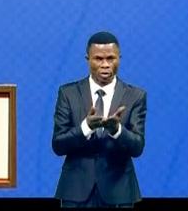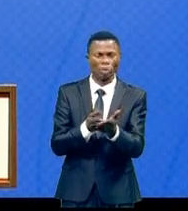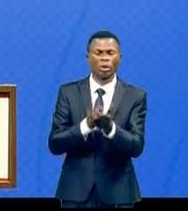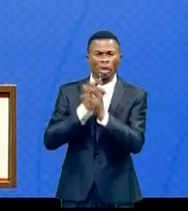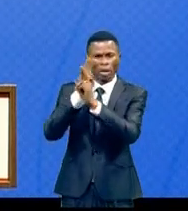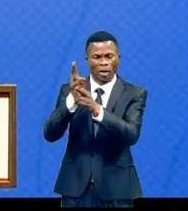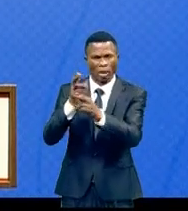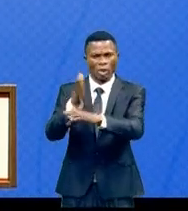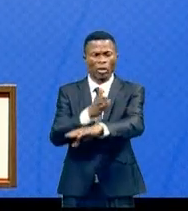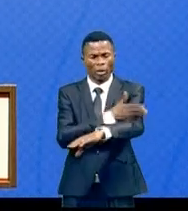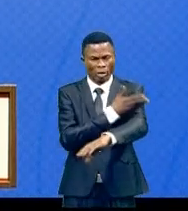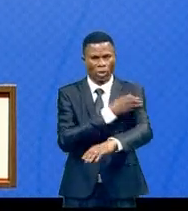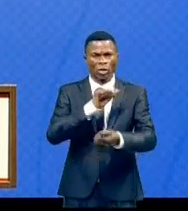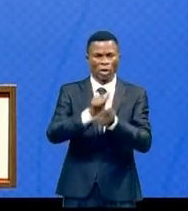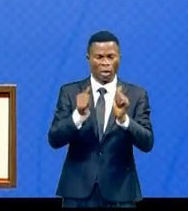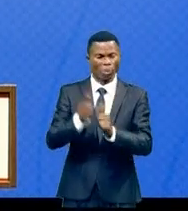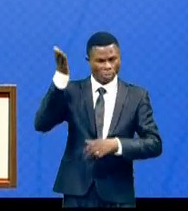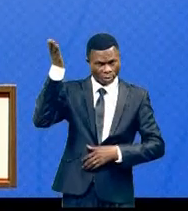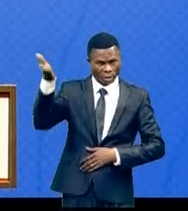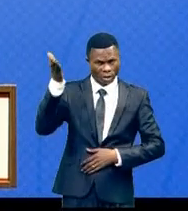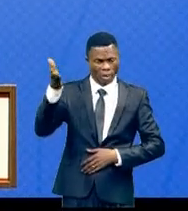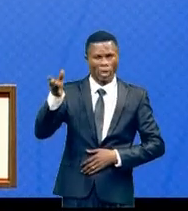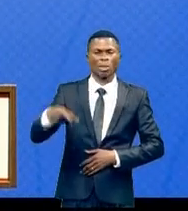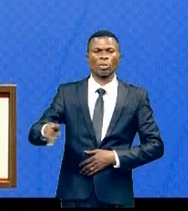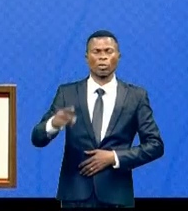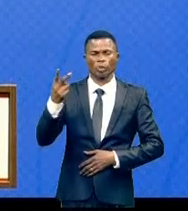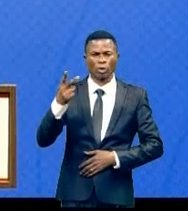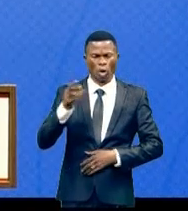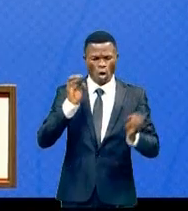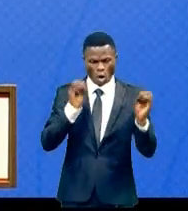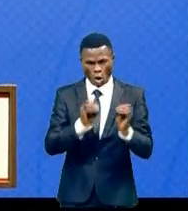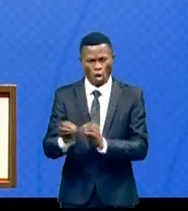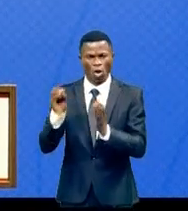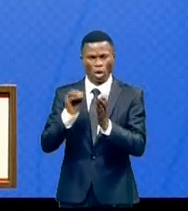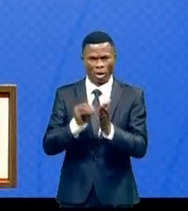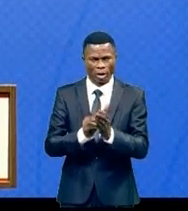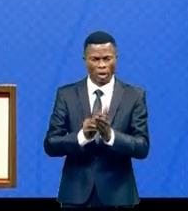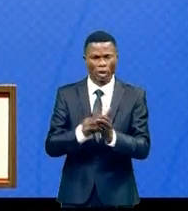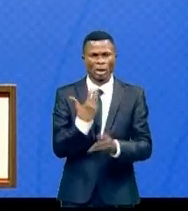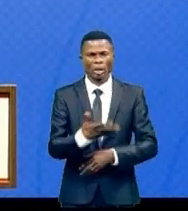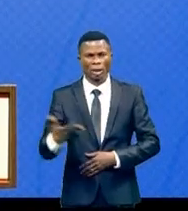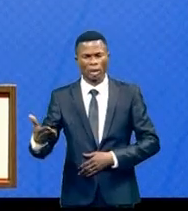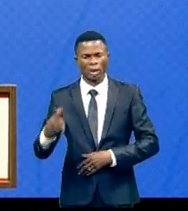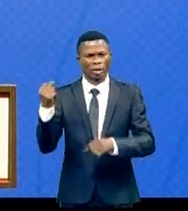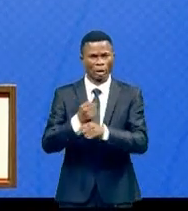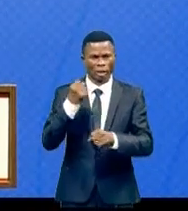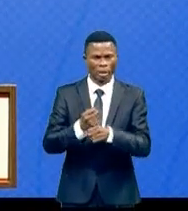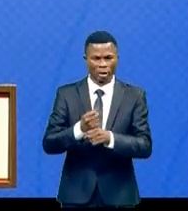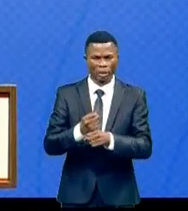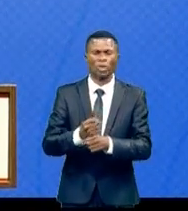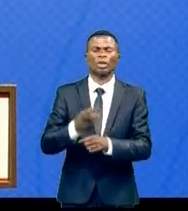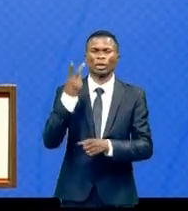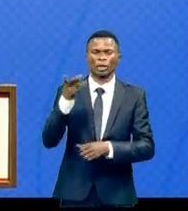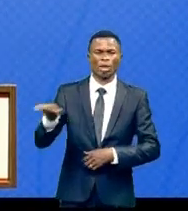de l'évolution de la situation sur terrain en vue de la réorganisation logistique et opérationnelle de l'état de